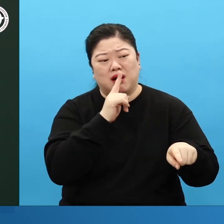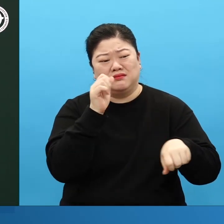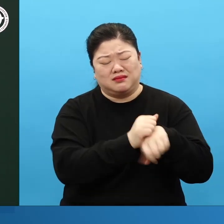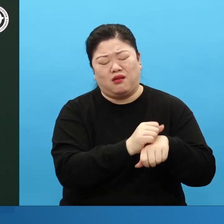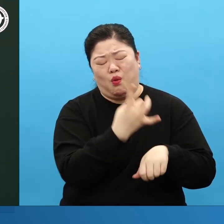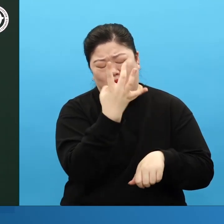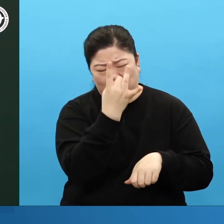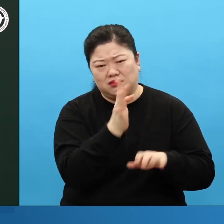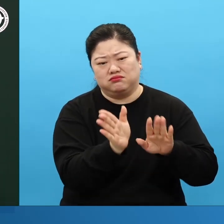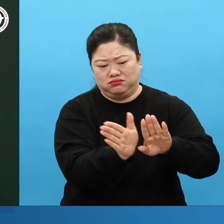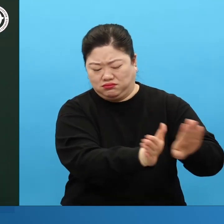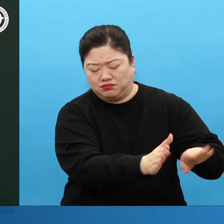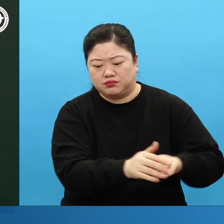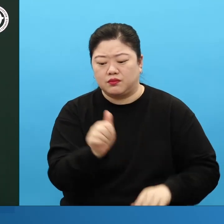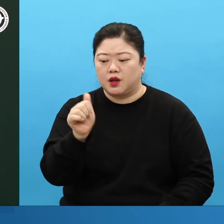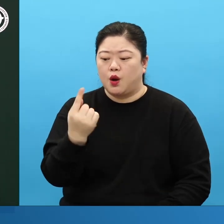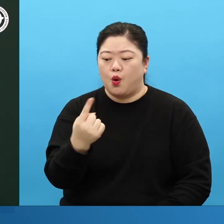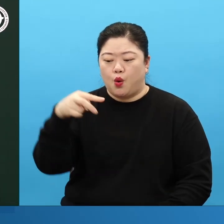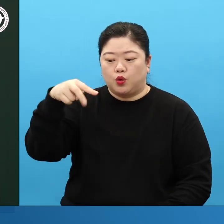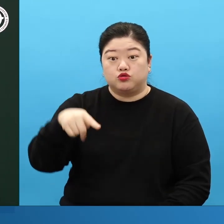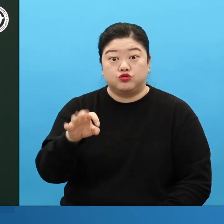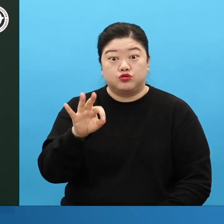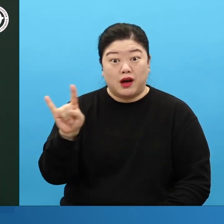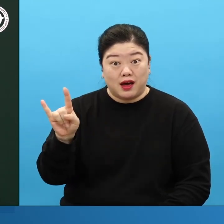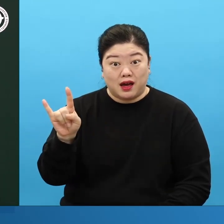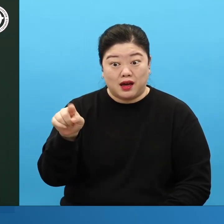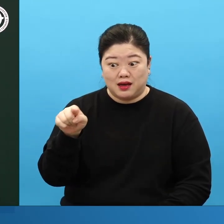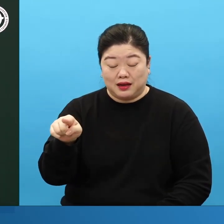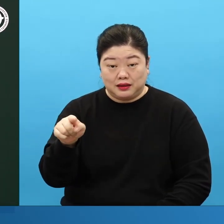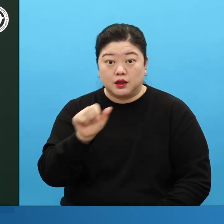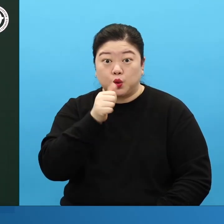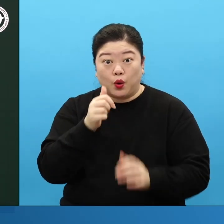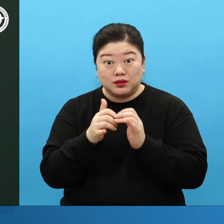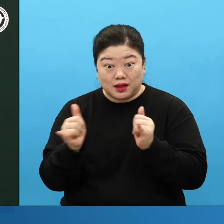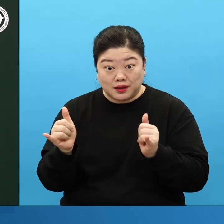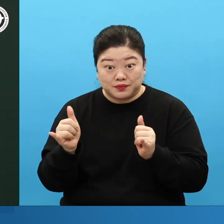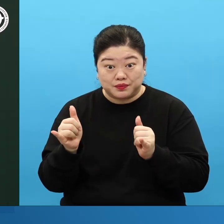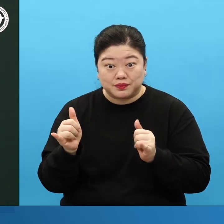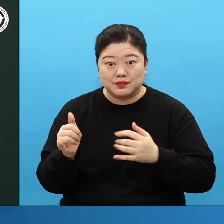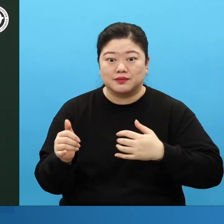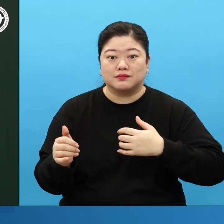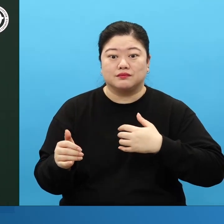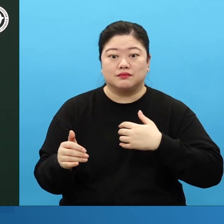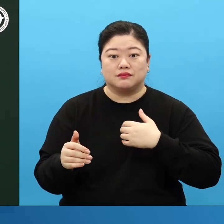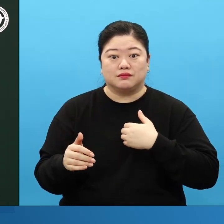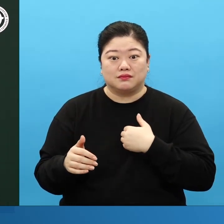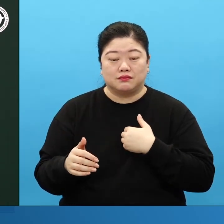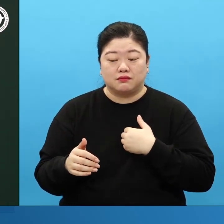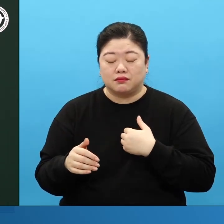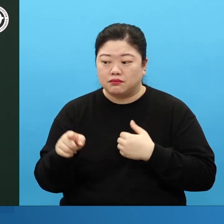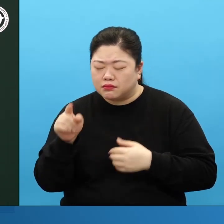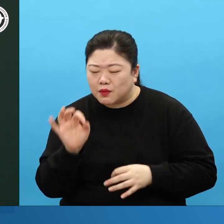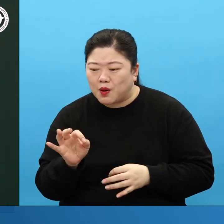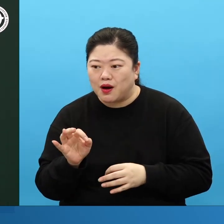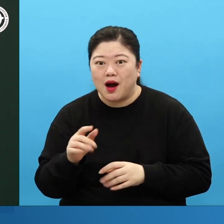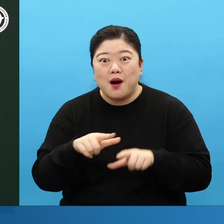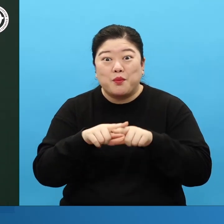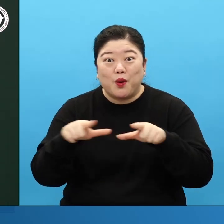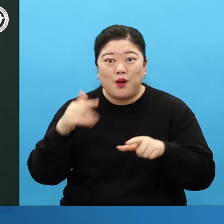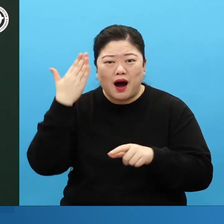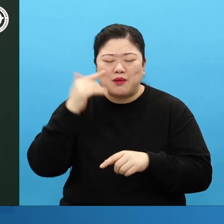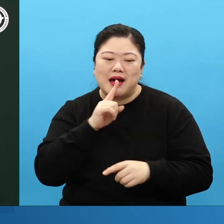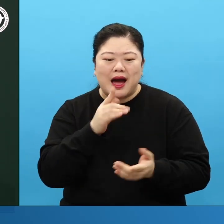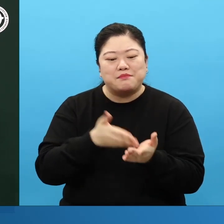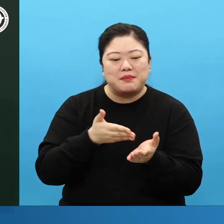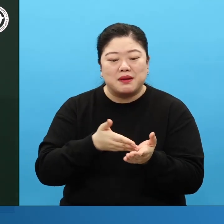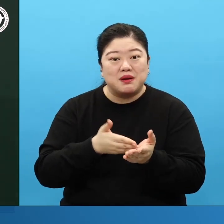es coreano. 한국을 얼마나 빨리 배웠냐면요. 날 만나가지고 스페인에서 집에 갔더니 한국말 농담하고 이러더라니까요. Entonces, habla también